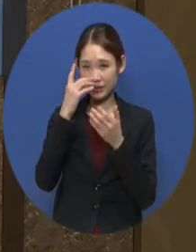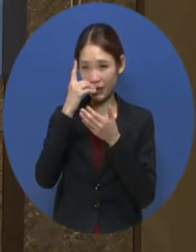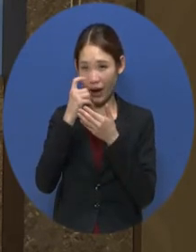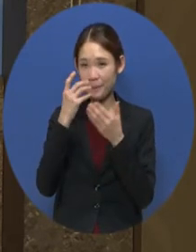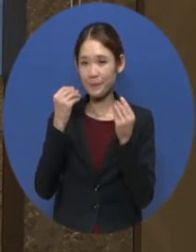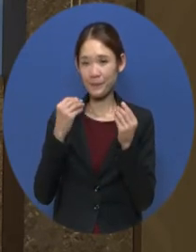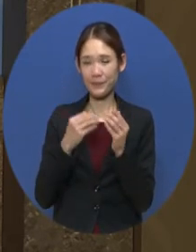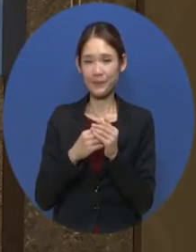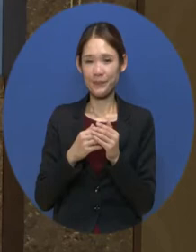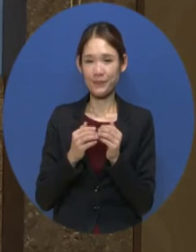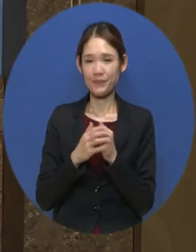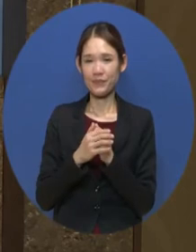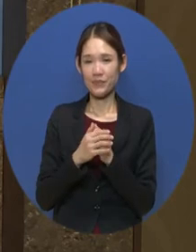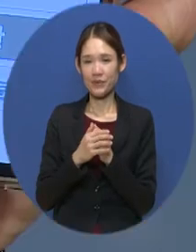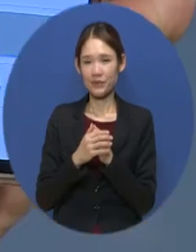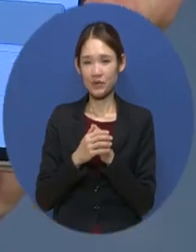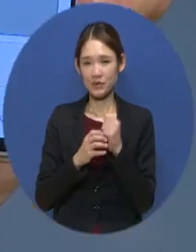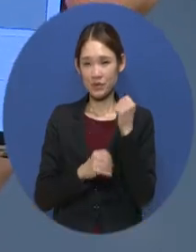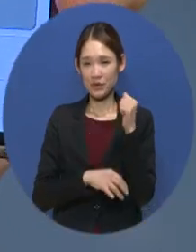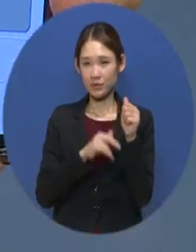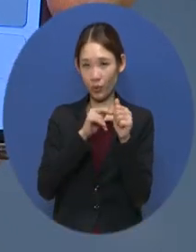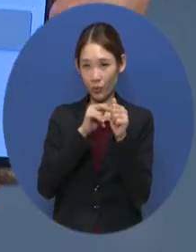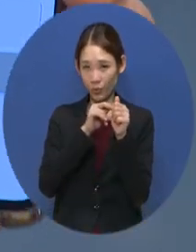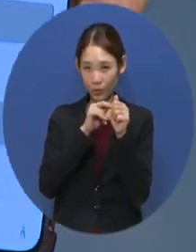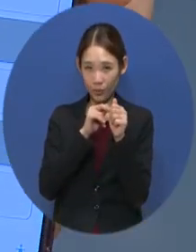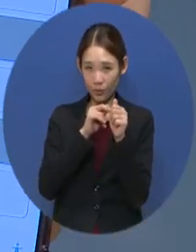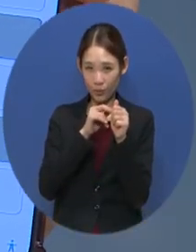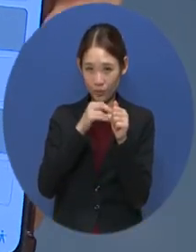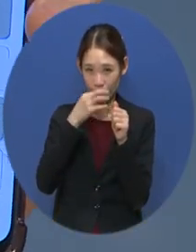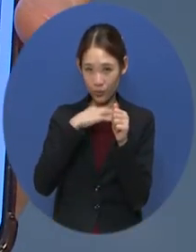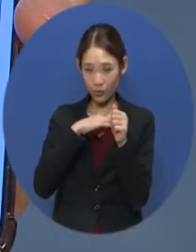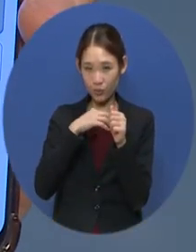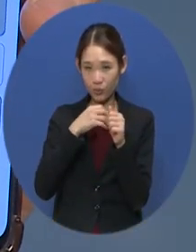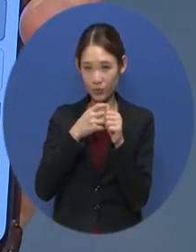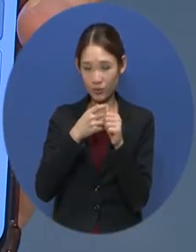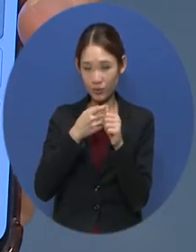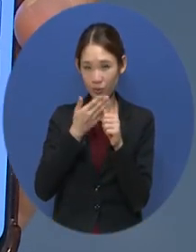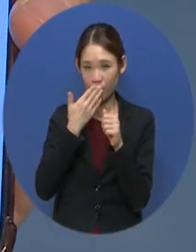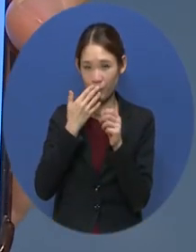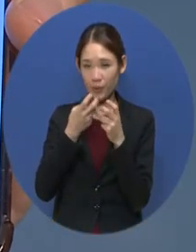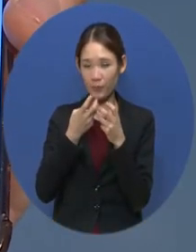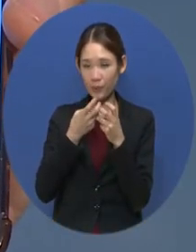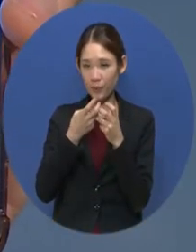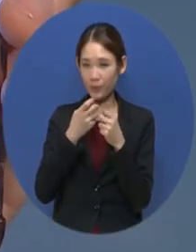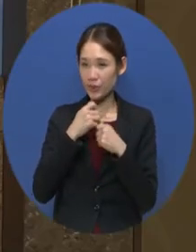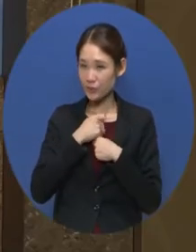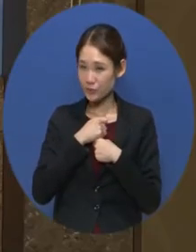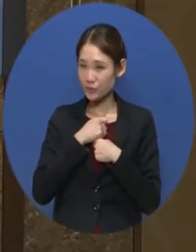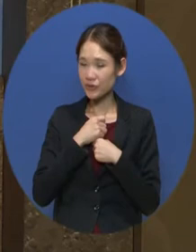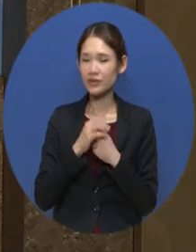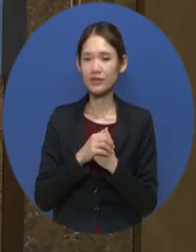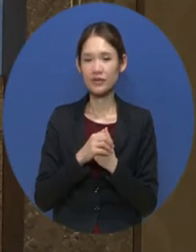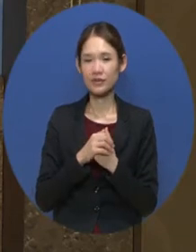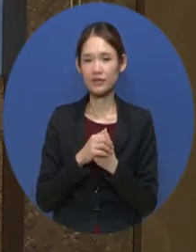끝났습니다. 여기에 보면은 기본 정보, 효능 효과, 용법 용량, 주의 사항, 그